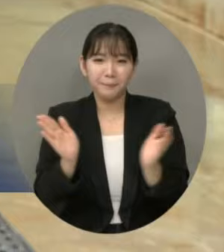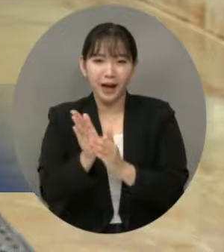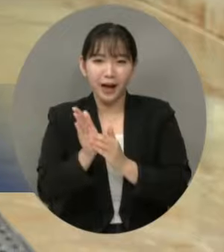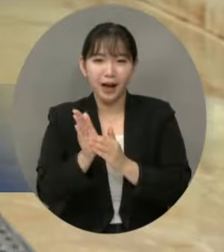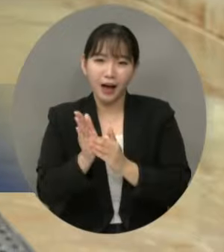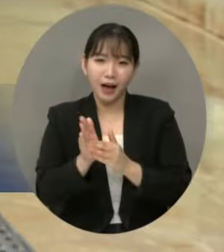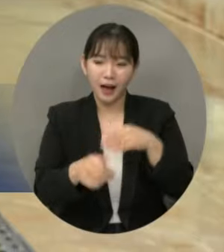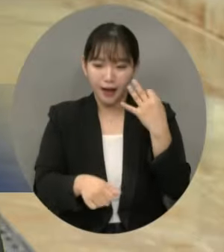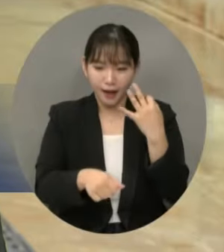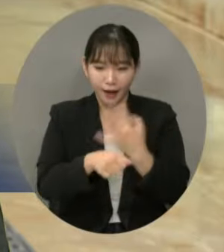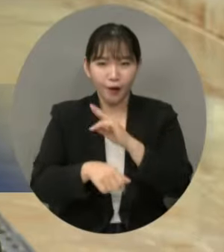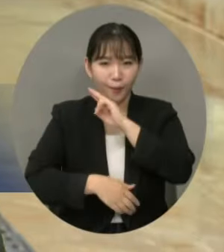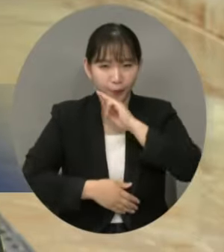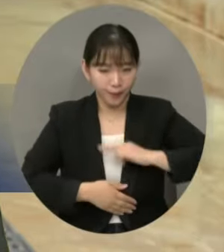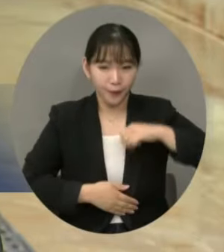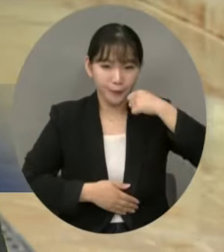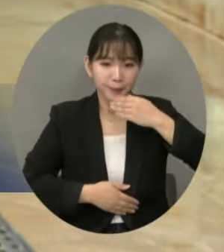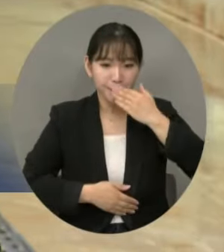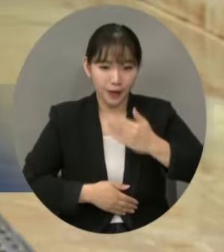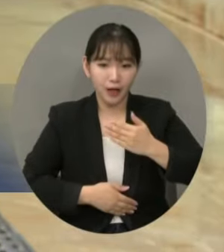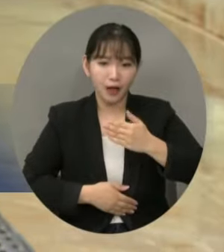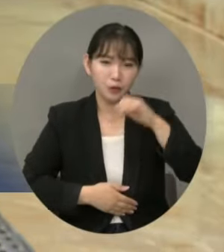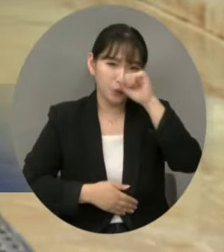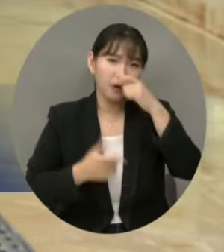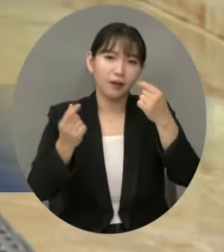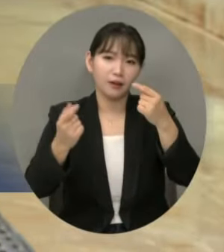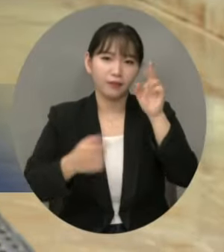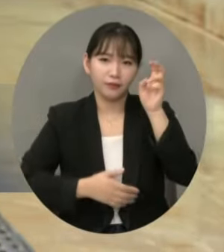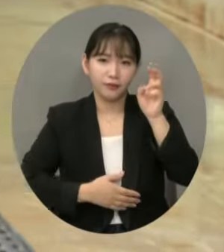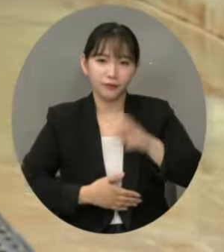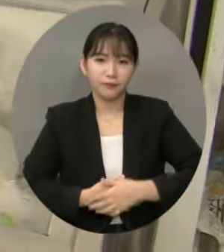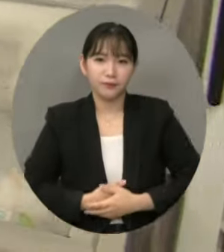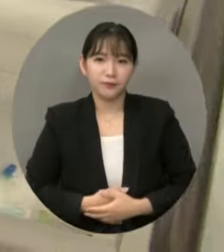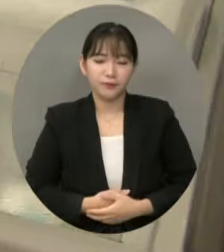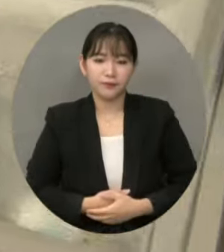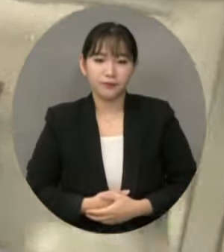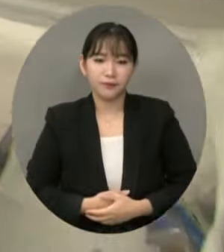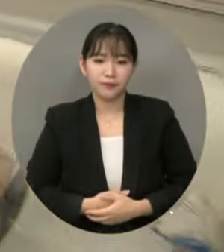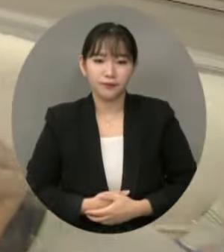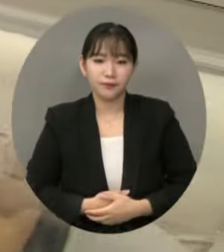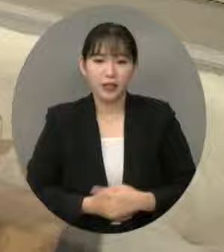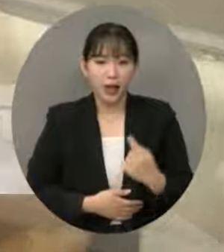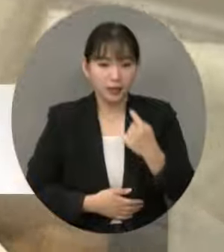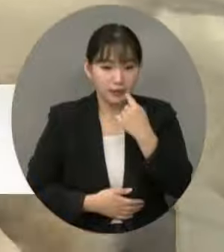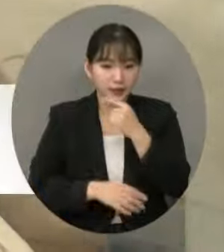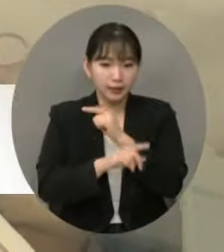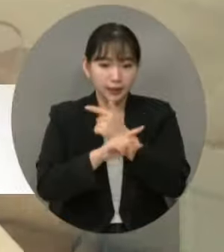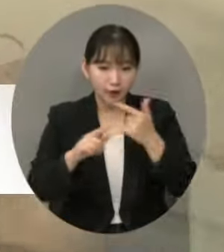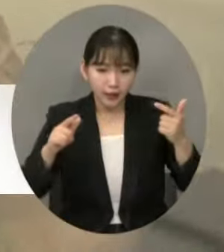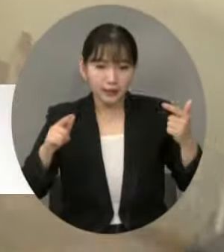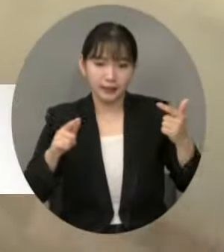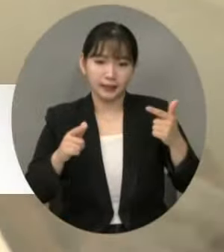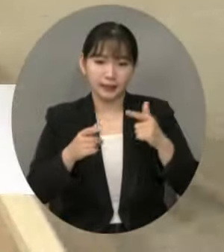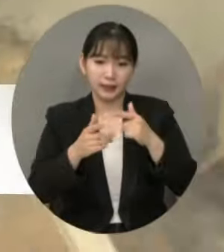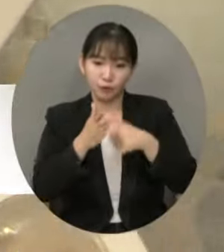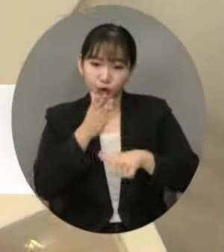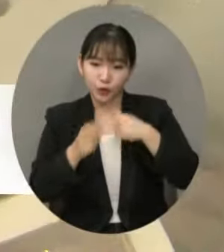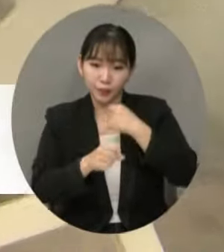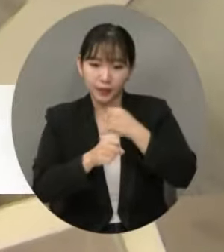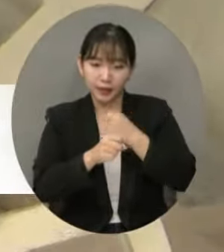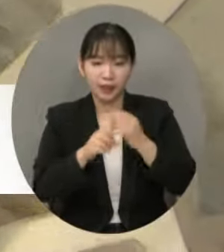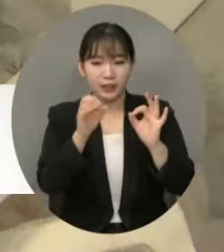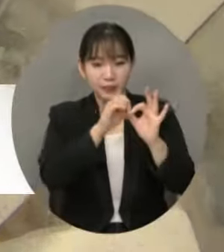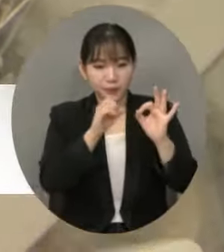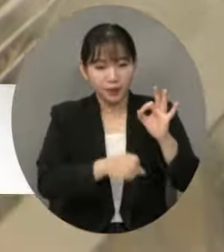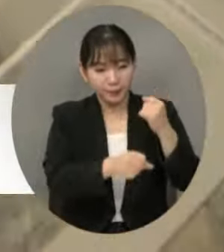좀 간편하고 용이하게 드실 수 있는 걸 좀 선호하시는 것 같거든요. 어묵 등 가공식품으로 생산량의